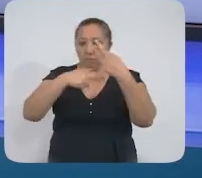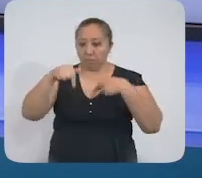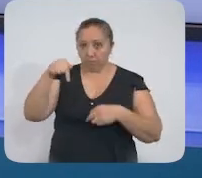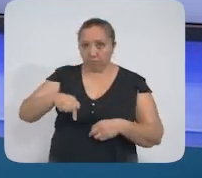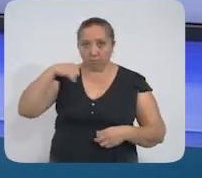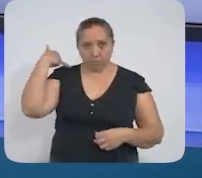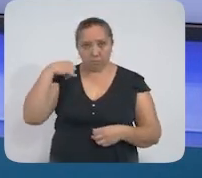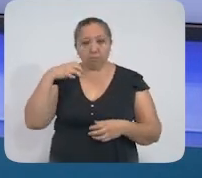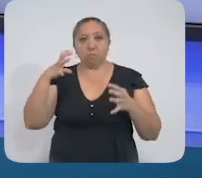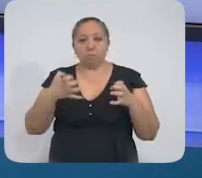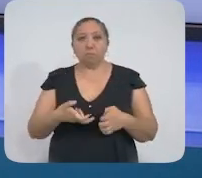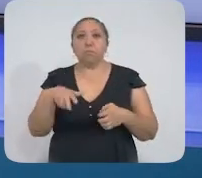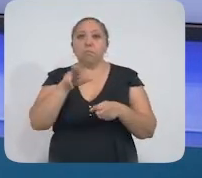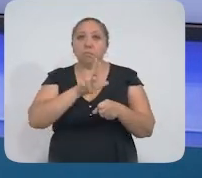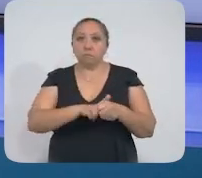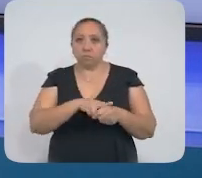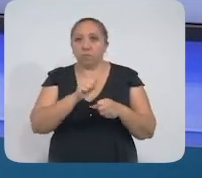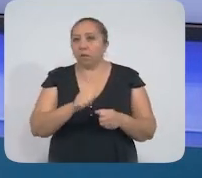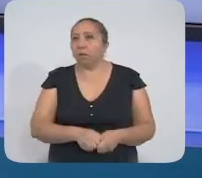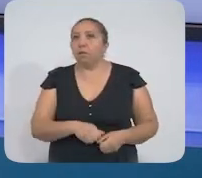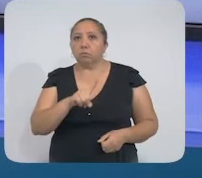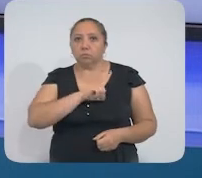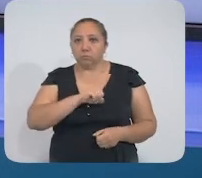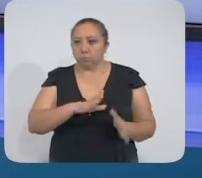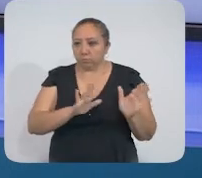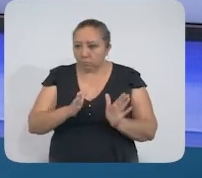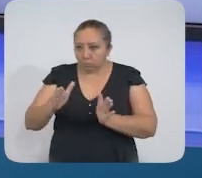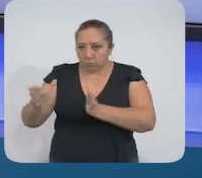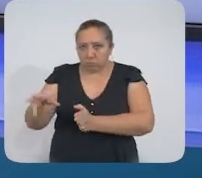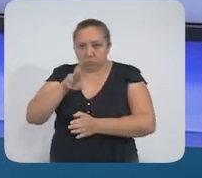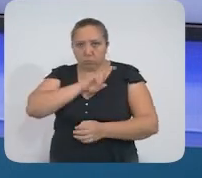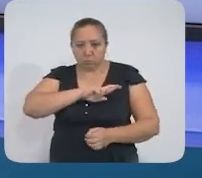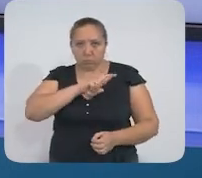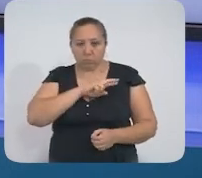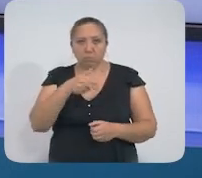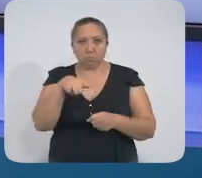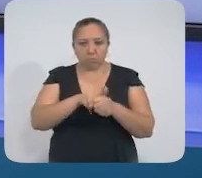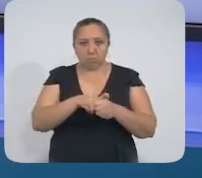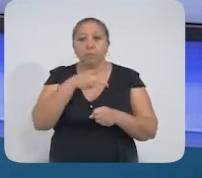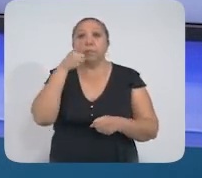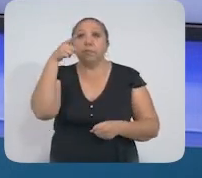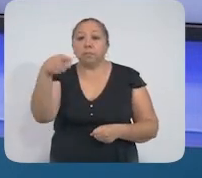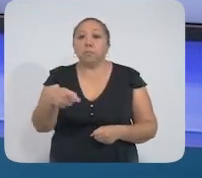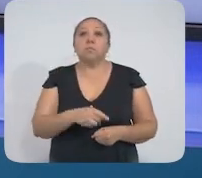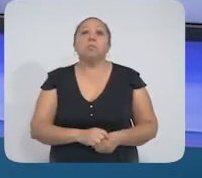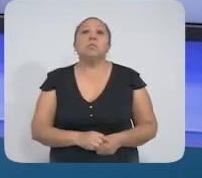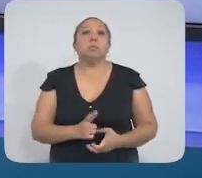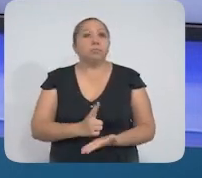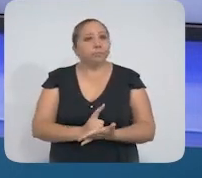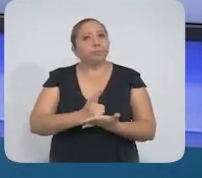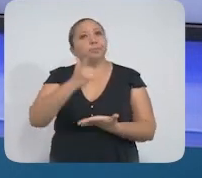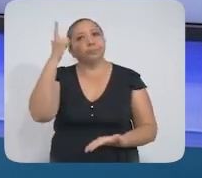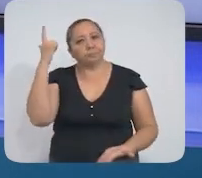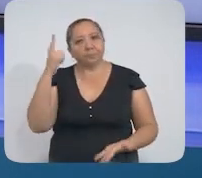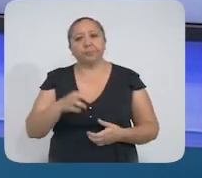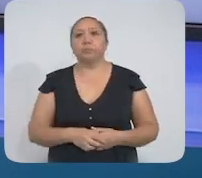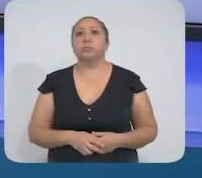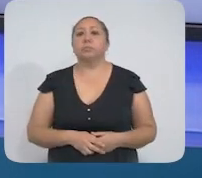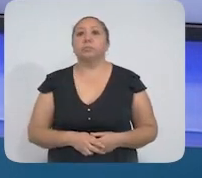kuyala men halachilo, ma uts akuk aholbi, balo kuyala chenbe yema ohelten surtalo. Le número de teléfono